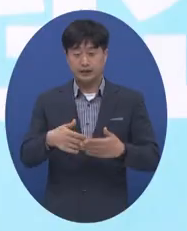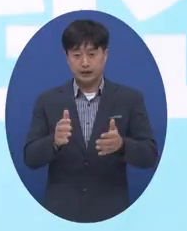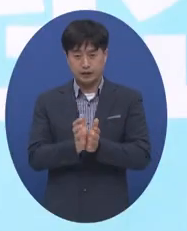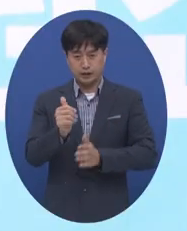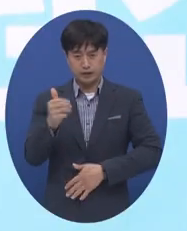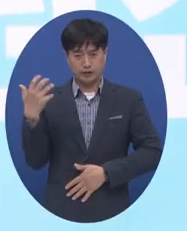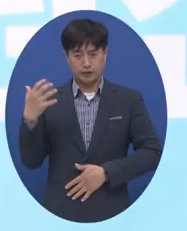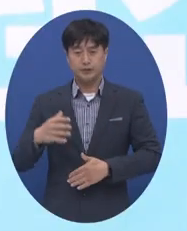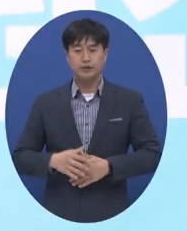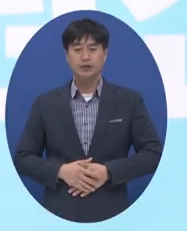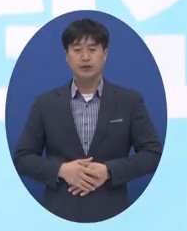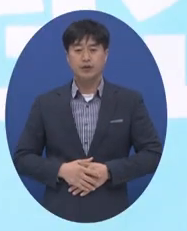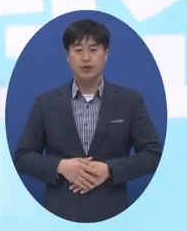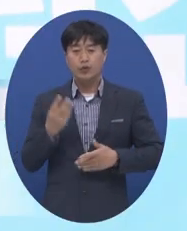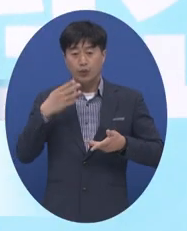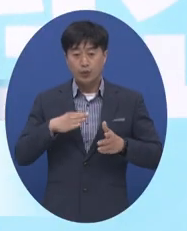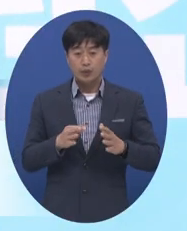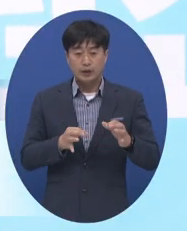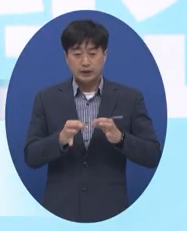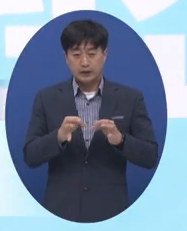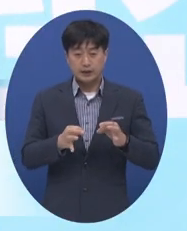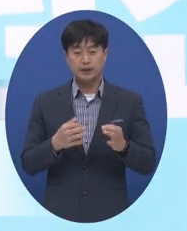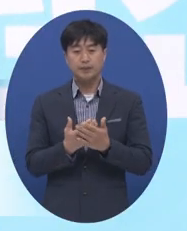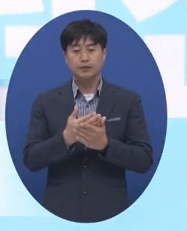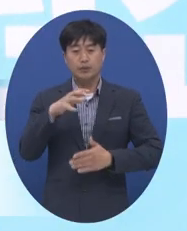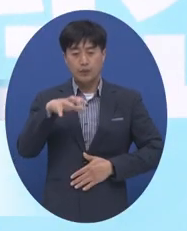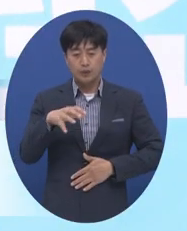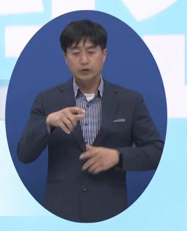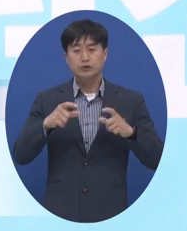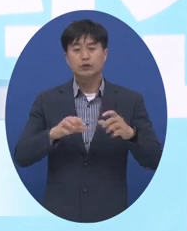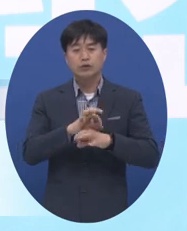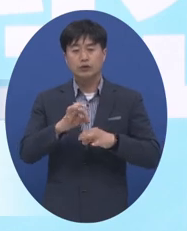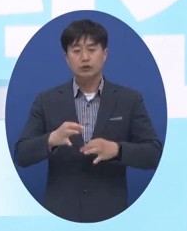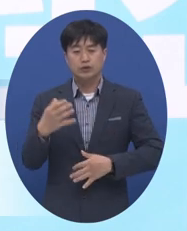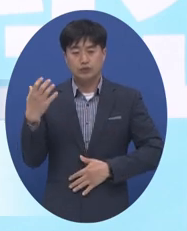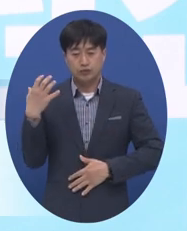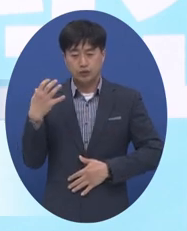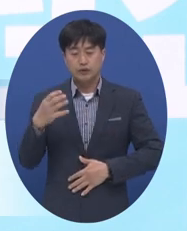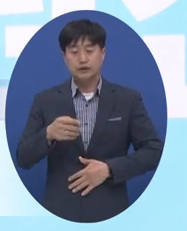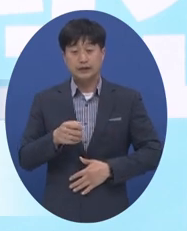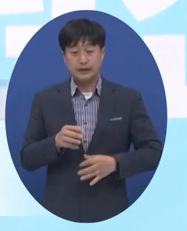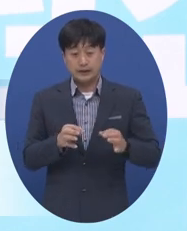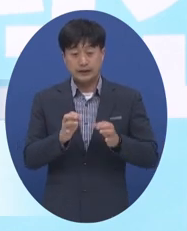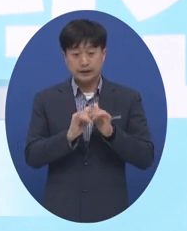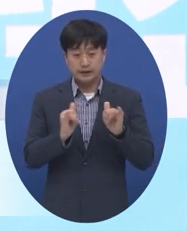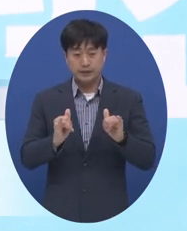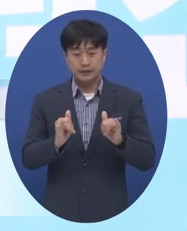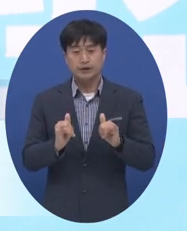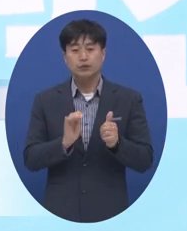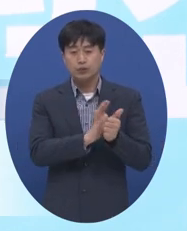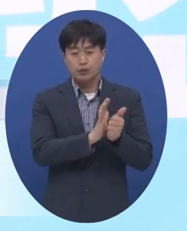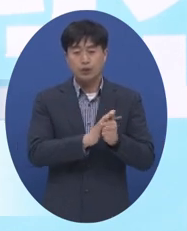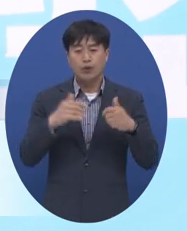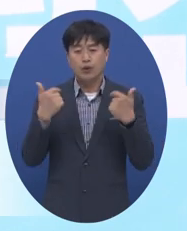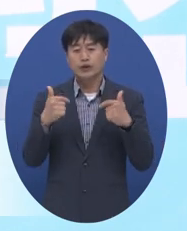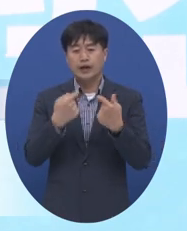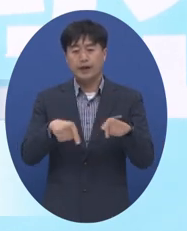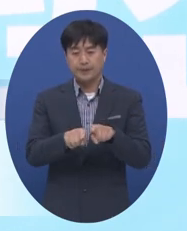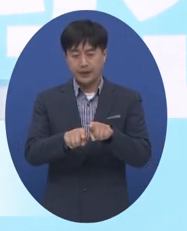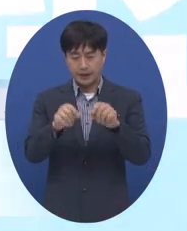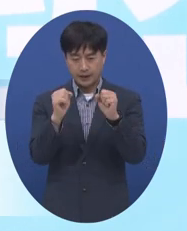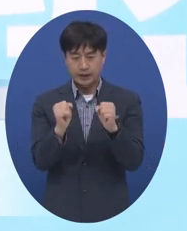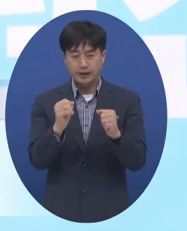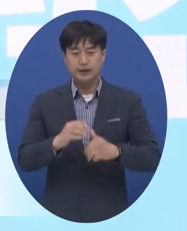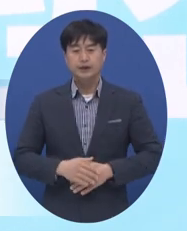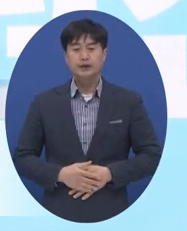지원 단장이 맡았습니다. 경기도 시장상권진흥원은 지역 경제의 주축인 자영업자들의 해민소로서 언제나